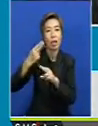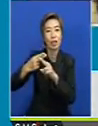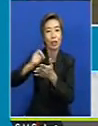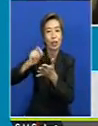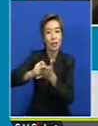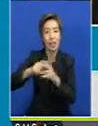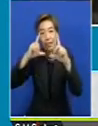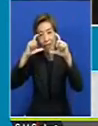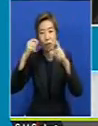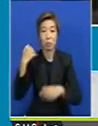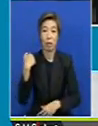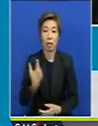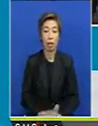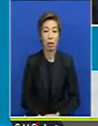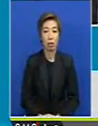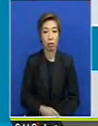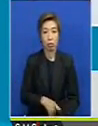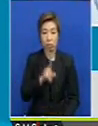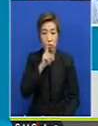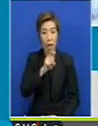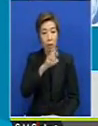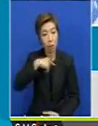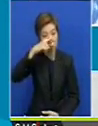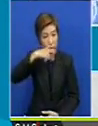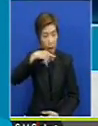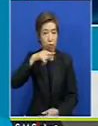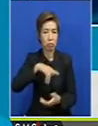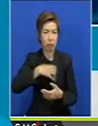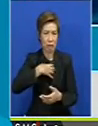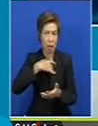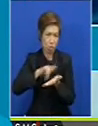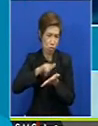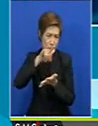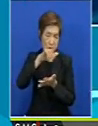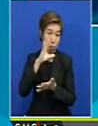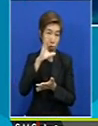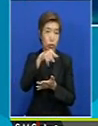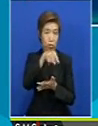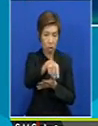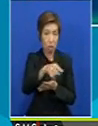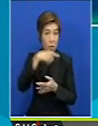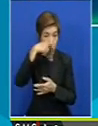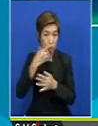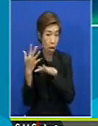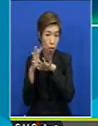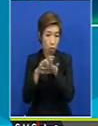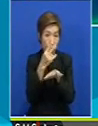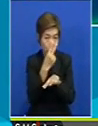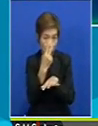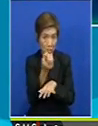ที่จะเดินทางเข้าไปเชียร์เลสเตอร์ซิตี้ในเกมนัดสุดท้ายในบ้านวันพรุ่งนี้เนี่ยมากน้อยแค่ไหนครับ